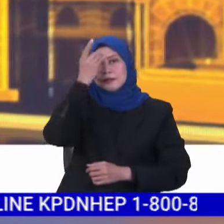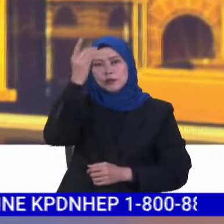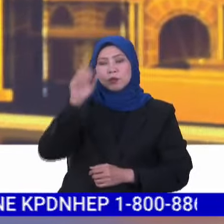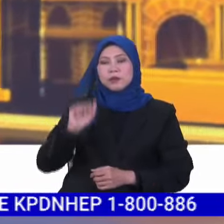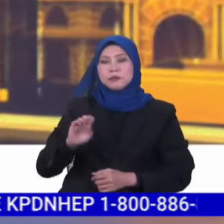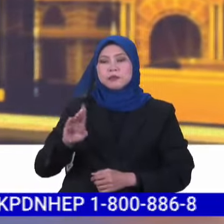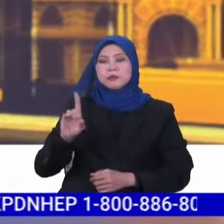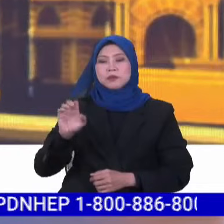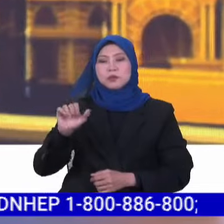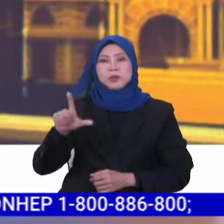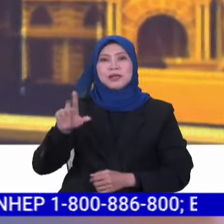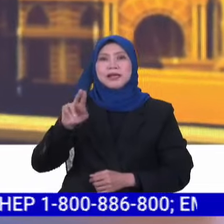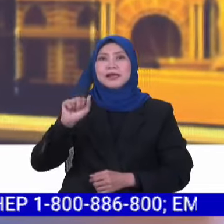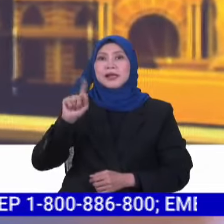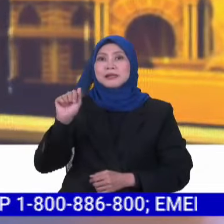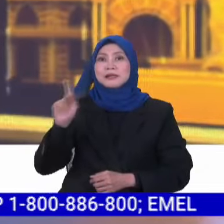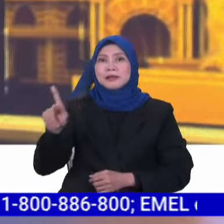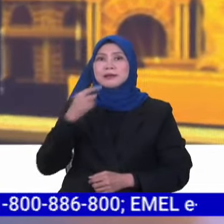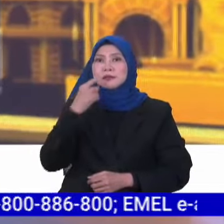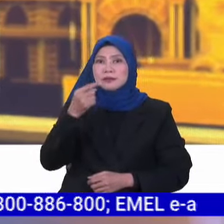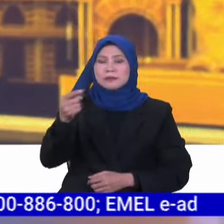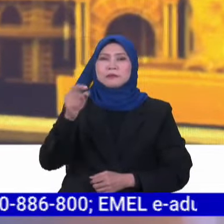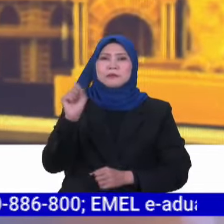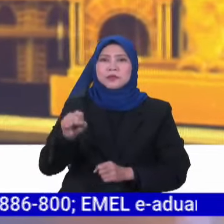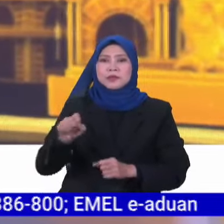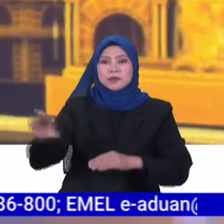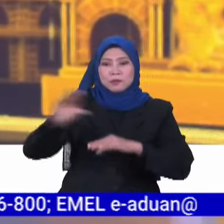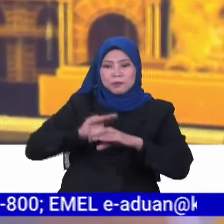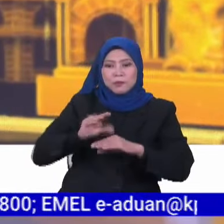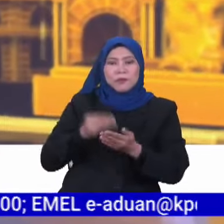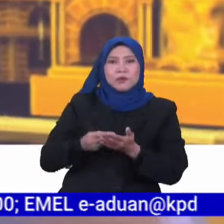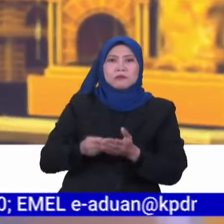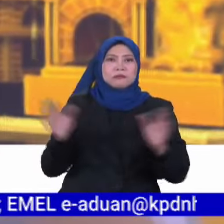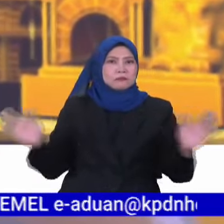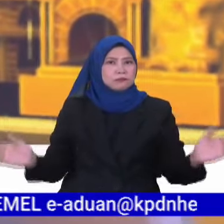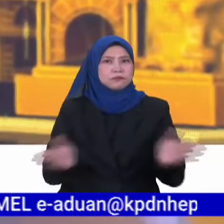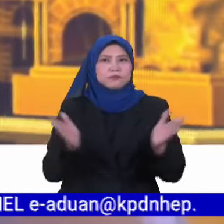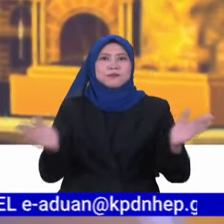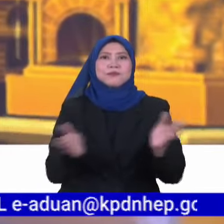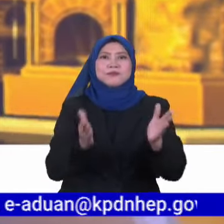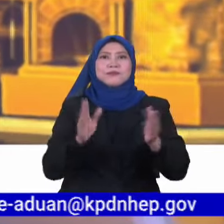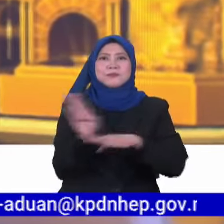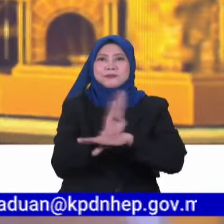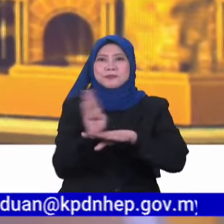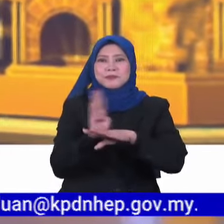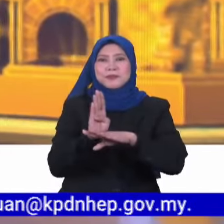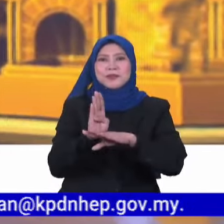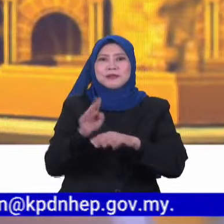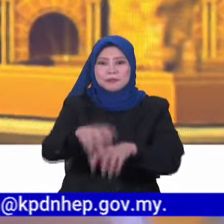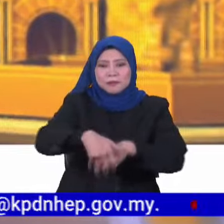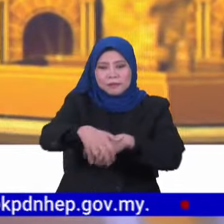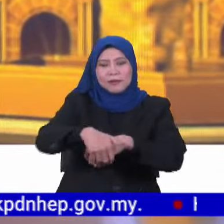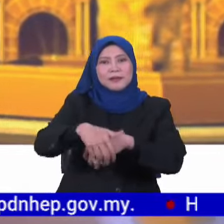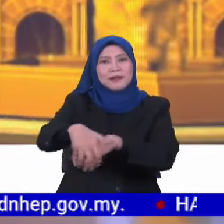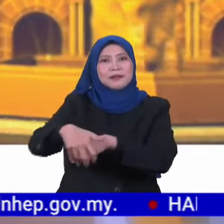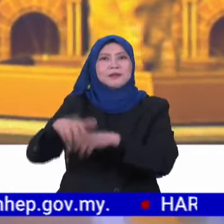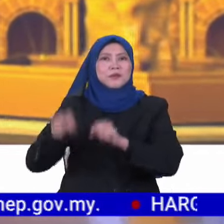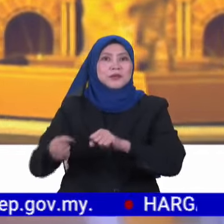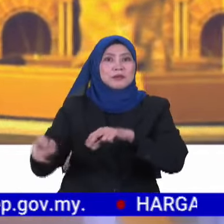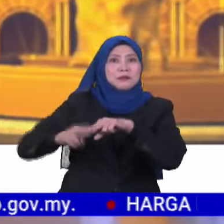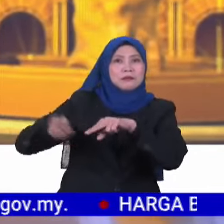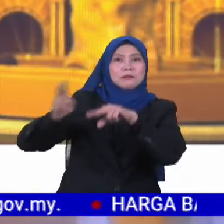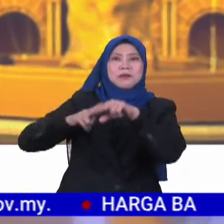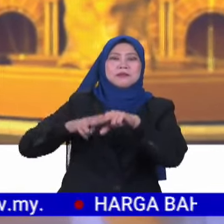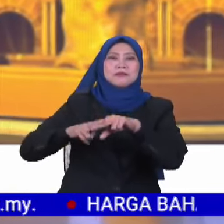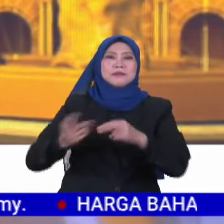Abdurrahman berkata insentif menggunakan diharap dapat menggalakkan Lebih ramai mencuri bidang pertanian sekaligus meningkatkan hasil